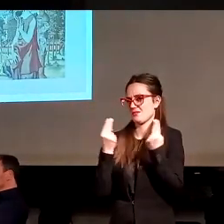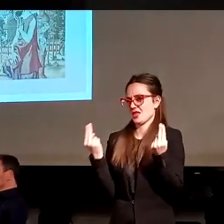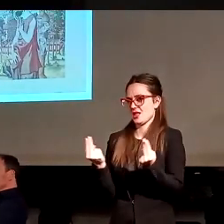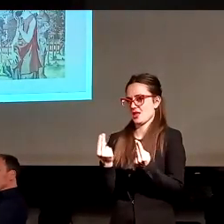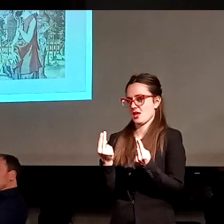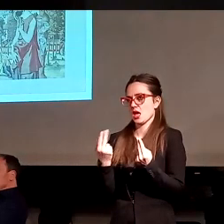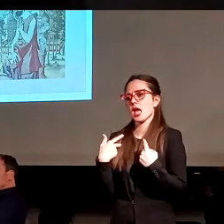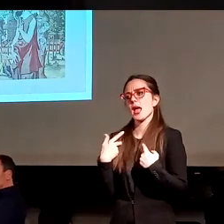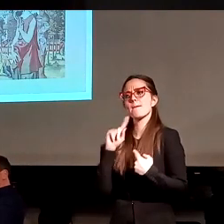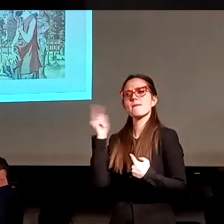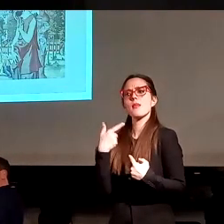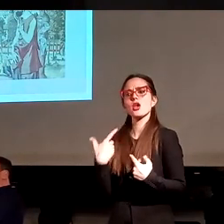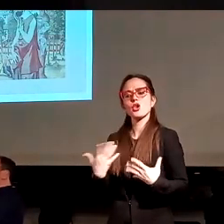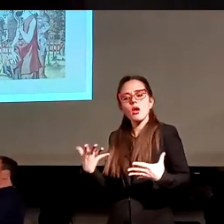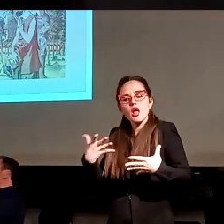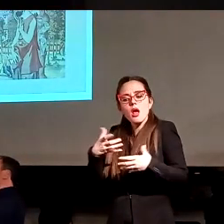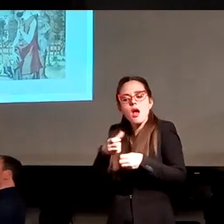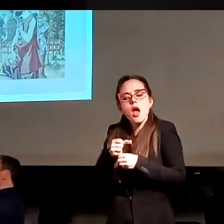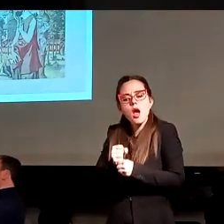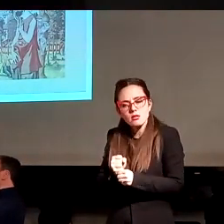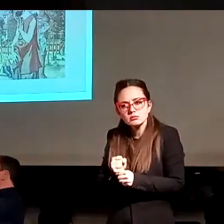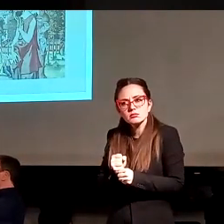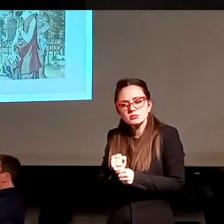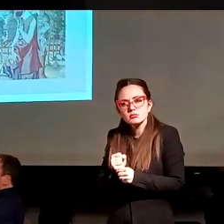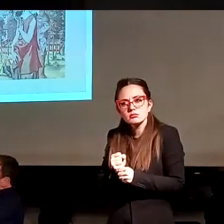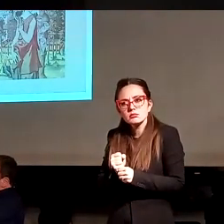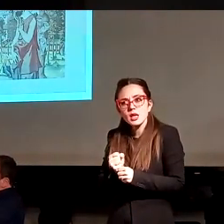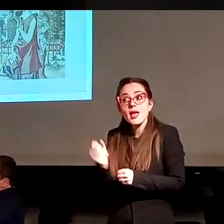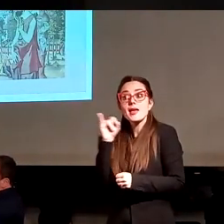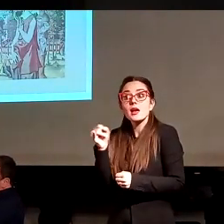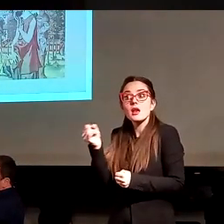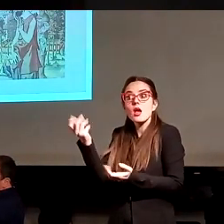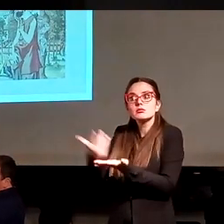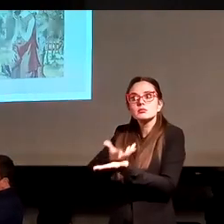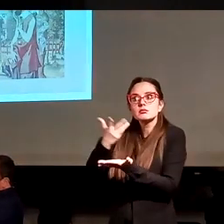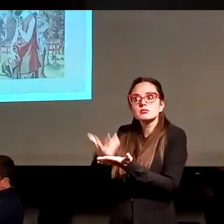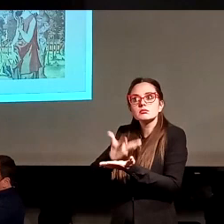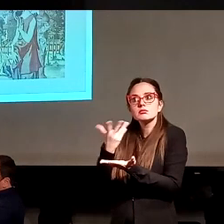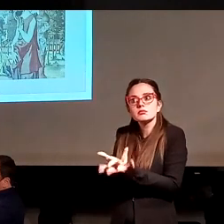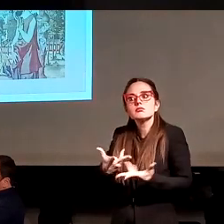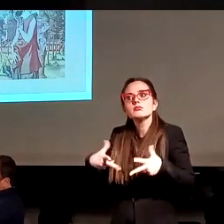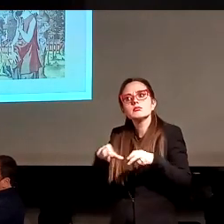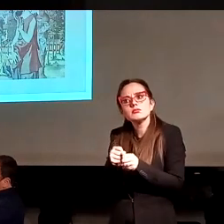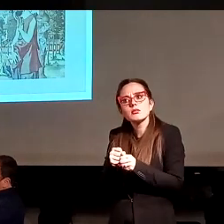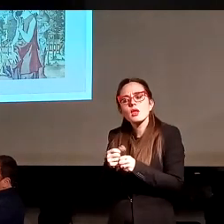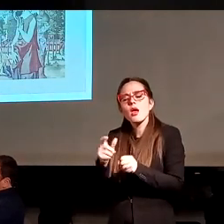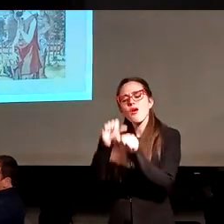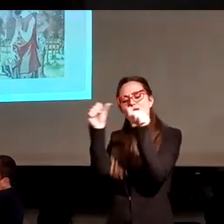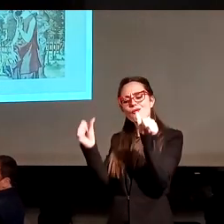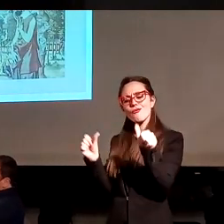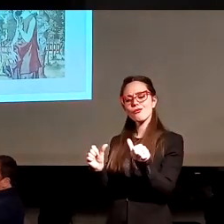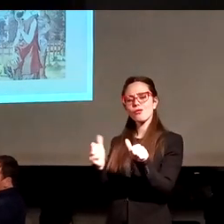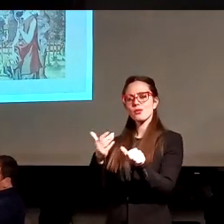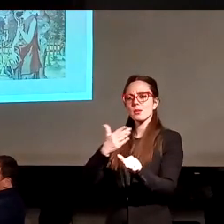preferisco via su maniera fedele alle molte cose che mi disse ireneo lo stile indiretto